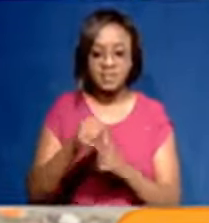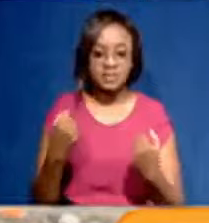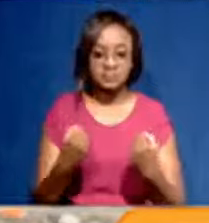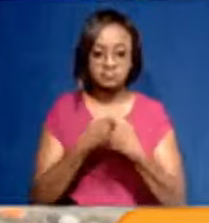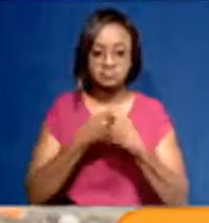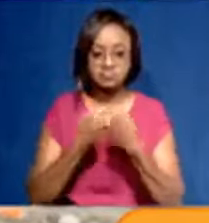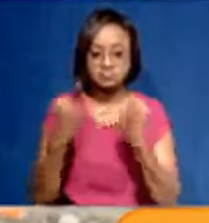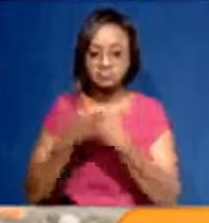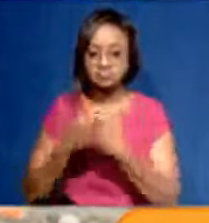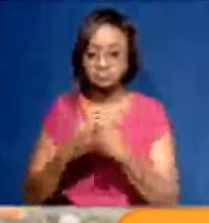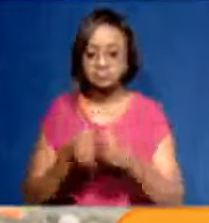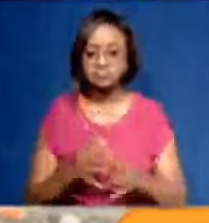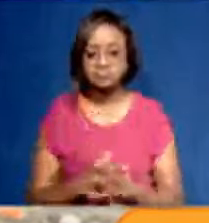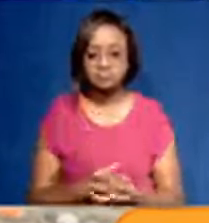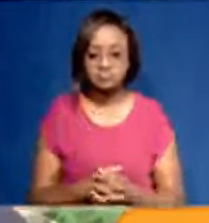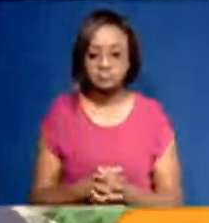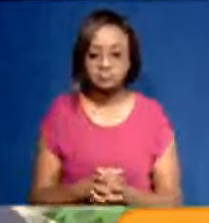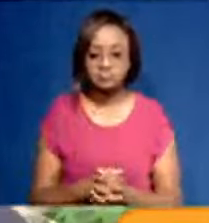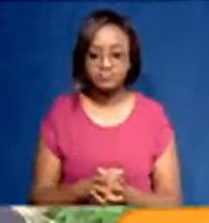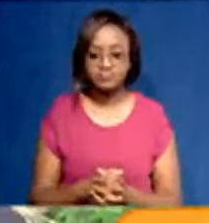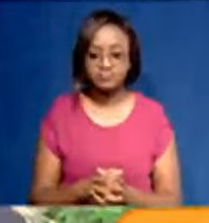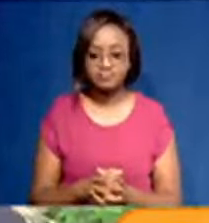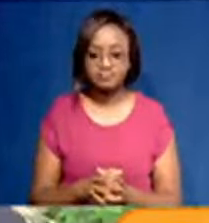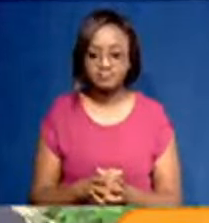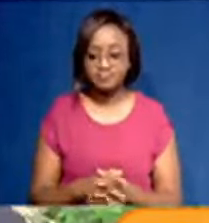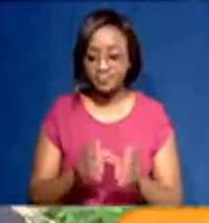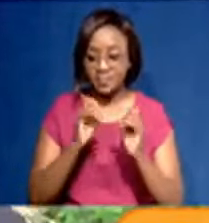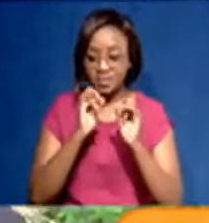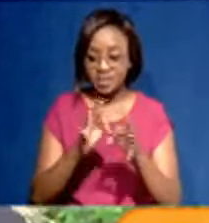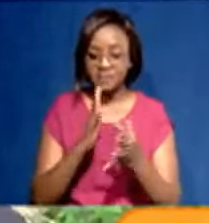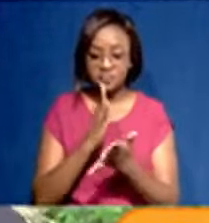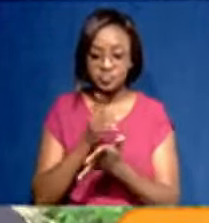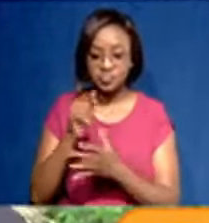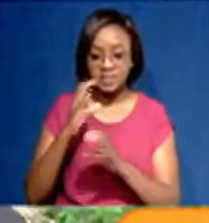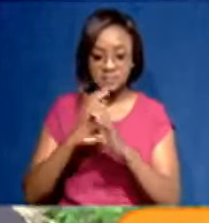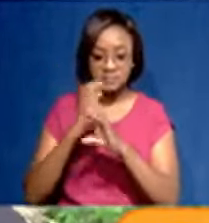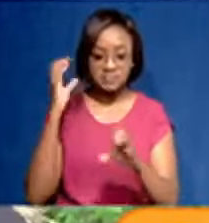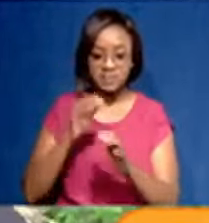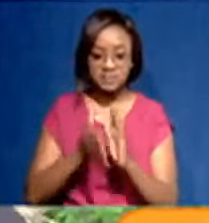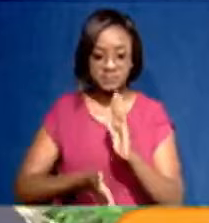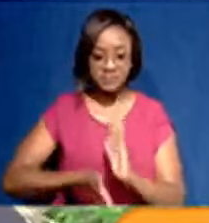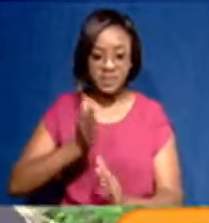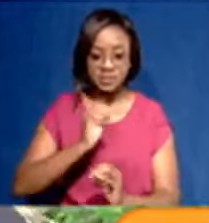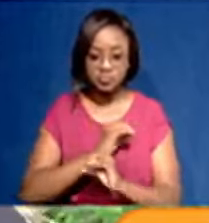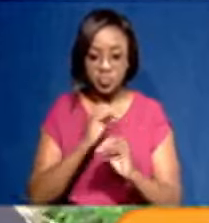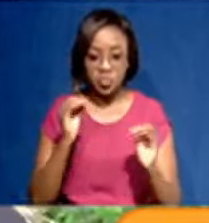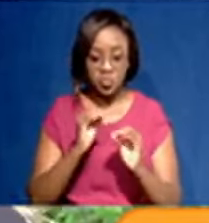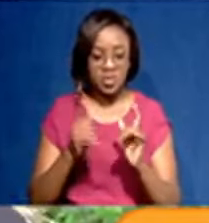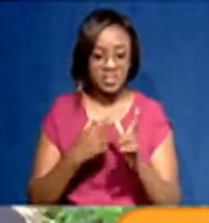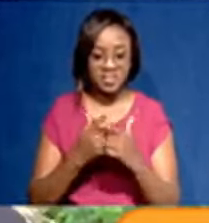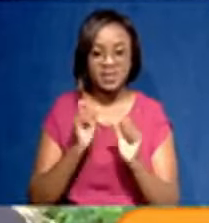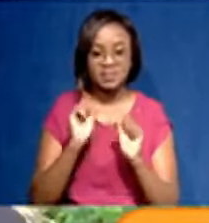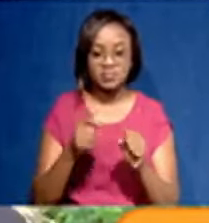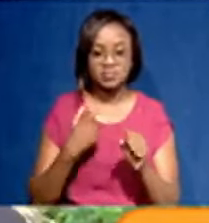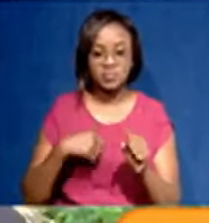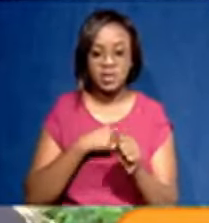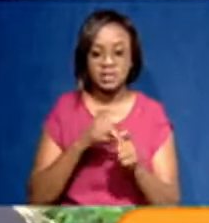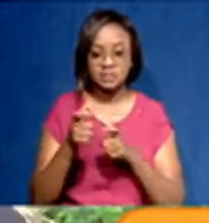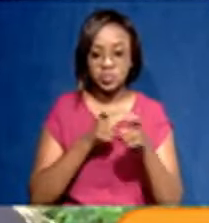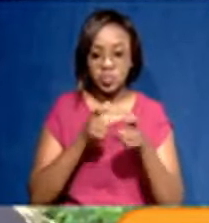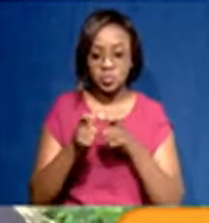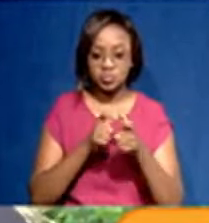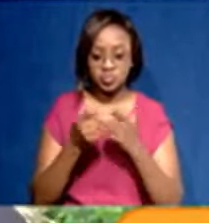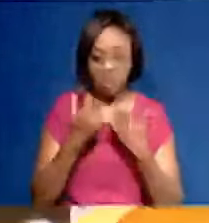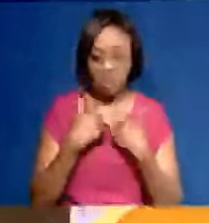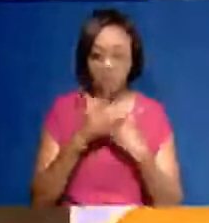hilo gari la mchele, watu wamerukaruka hivyo. If it was not fast, we'd have controlled the incident, but he